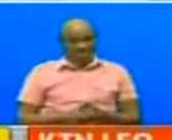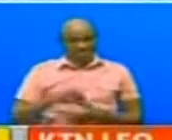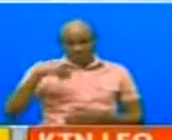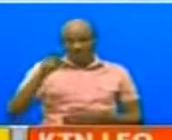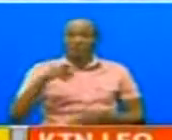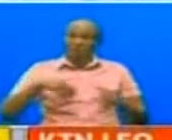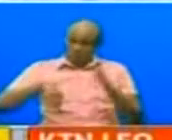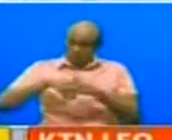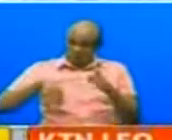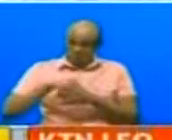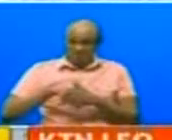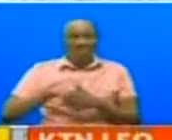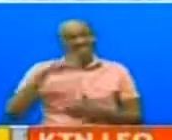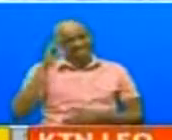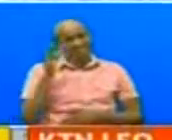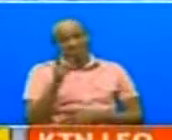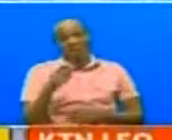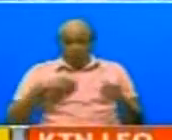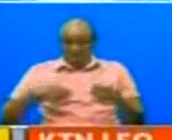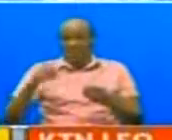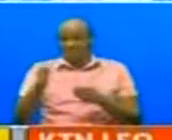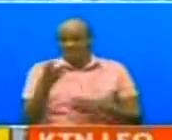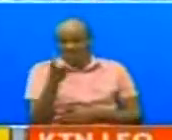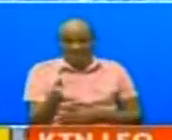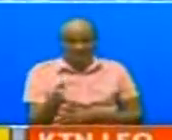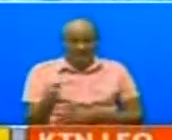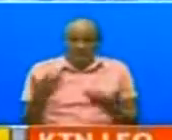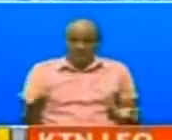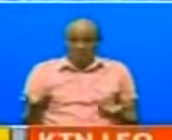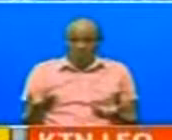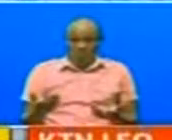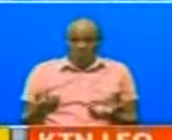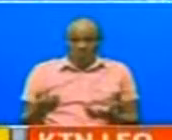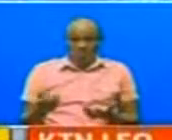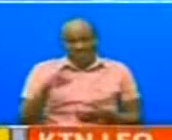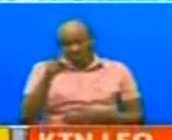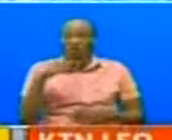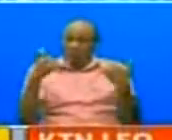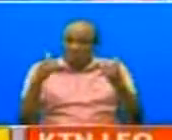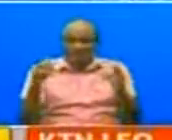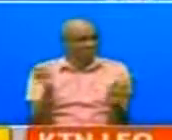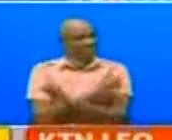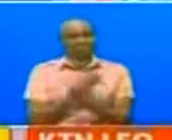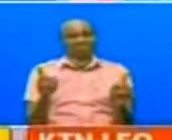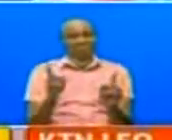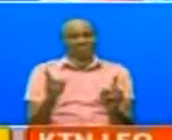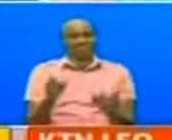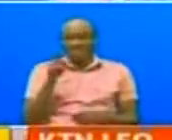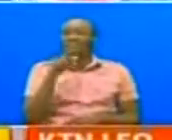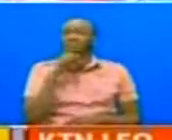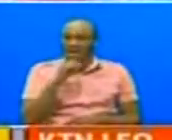wa mpira haujawahi kuchezwa na kengele mguuni. Hivyo basi hiki si kifaa cha mchezo huu. Mzee